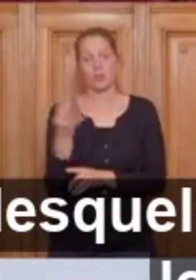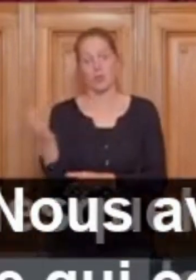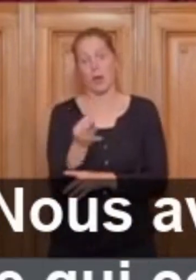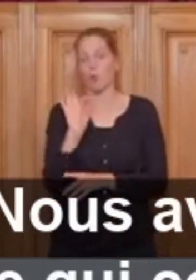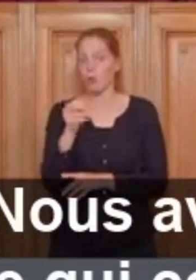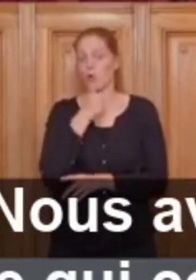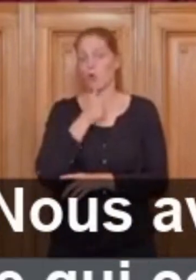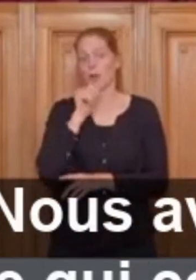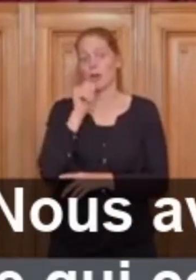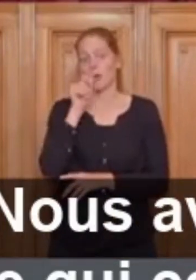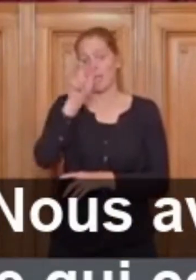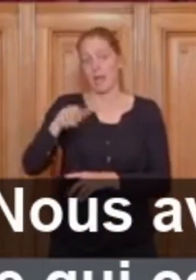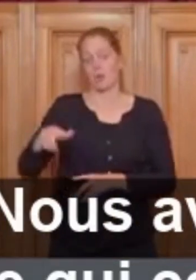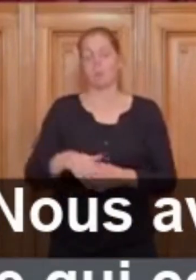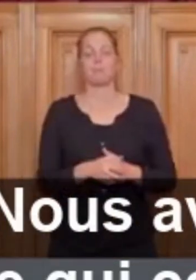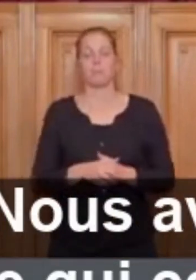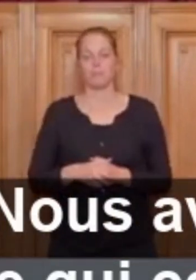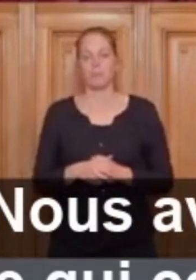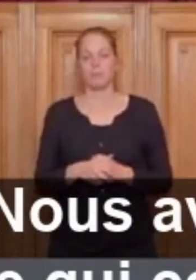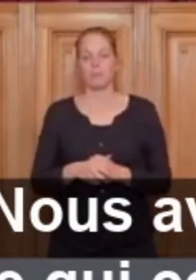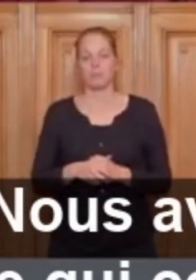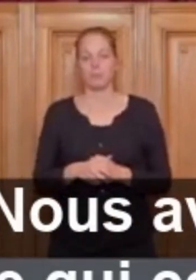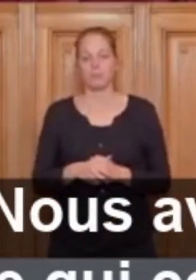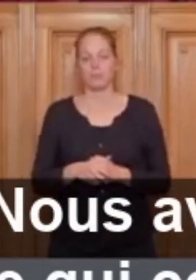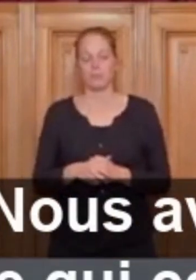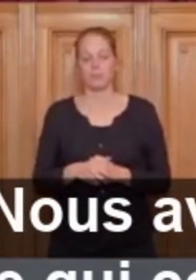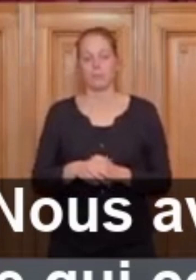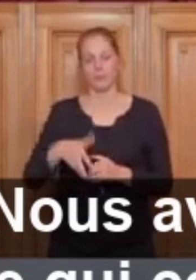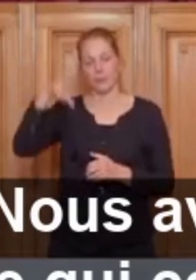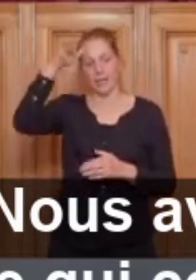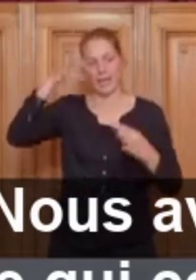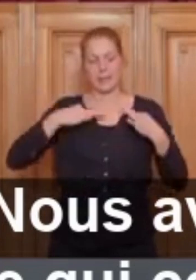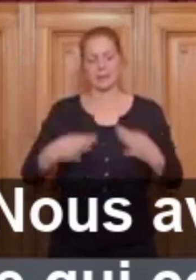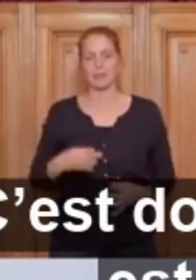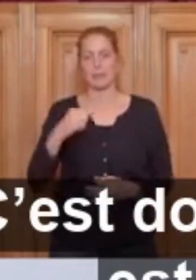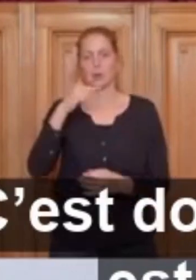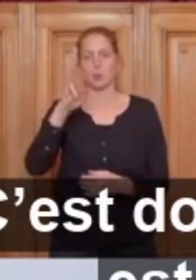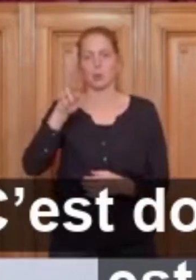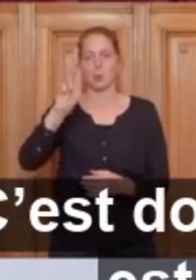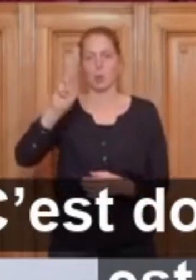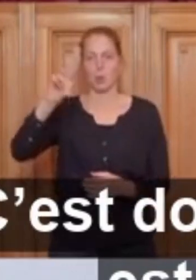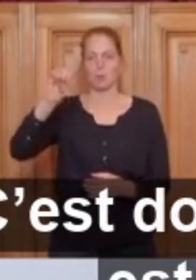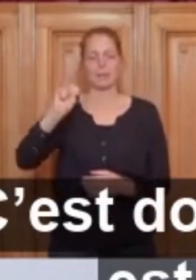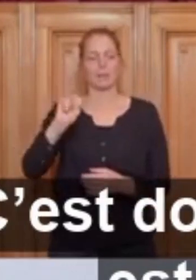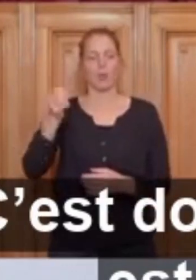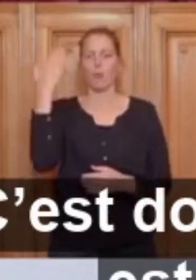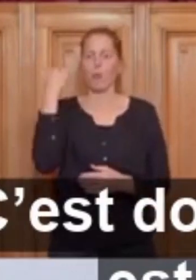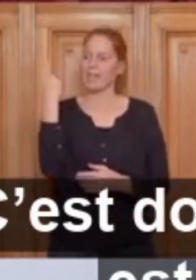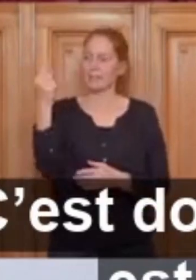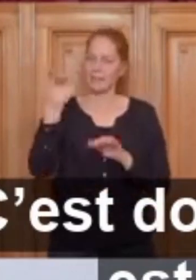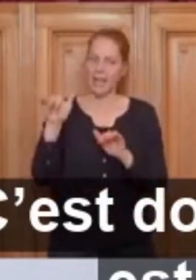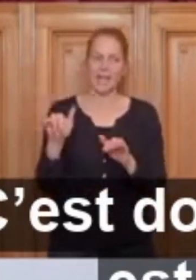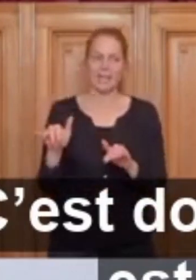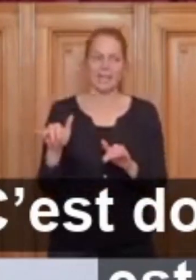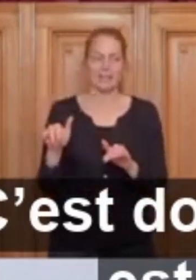haben auch eine Zensur für den Minister Turmes. Das ist schön, Madame Diesburg, also dort, für drüber den Minister Turmes durch, hat einen